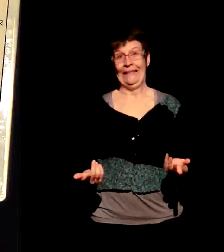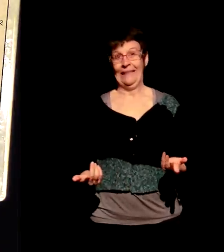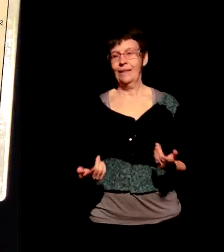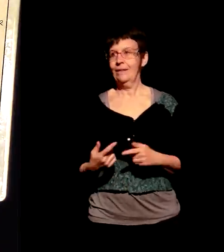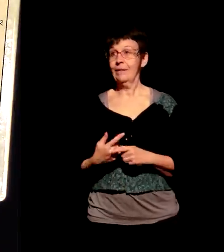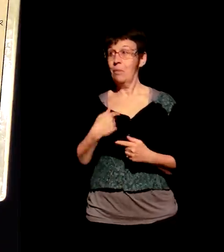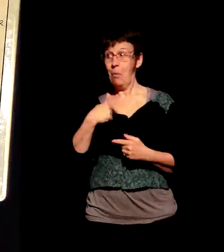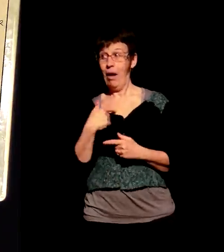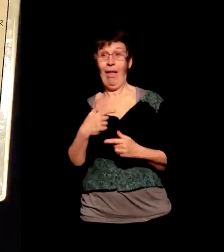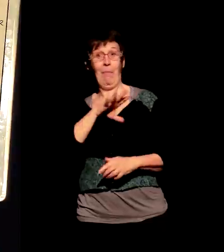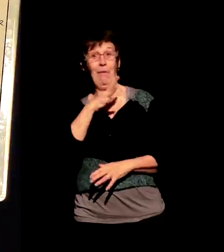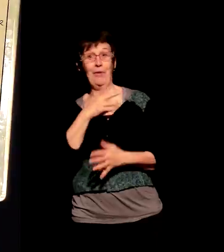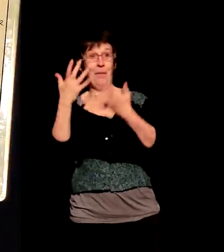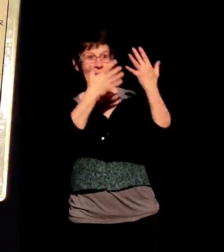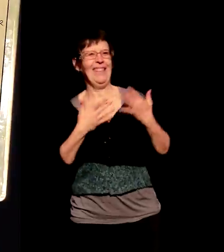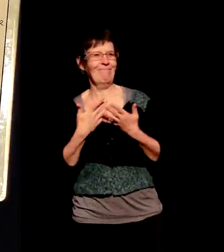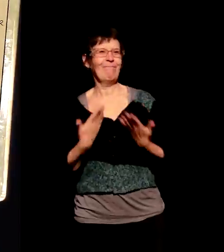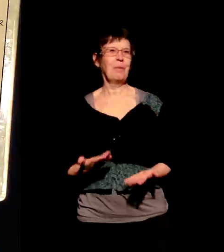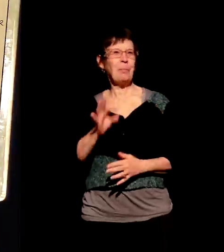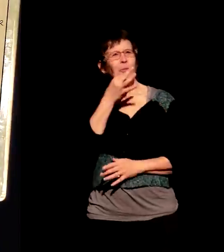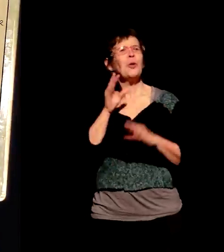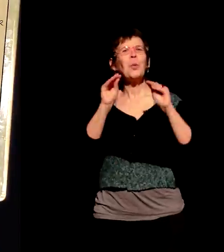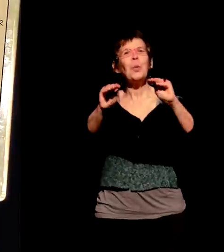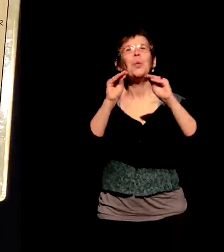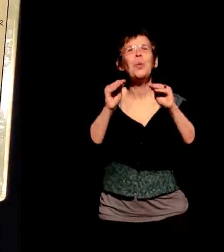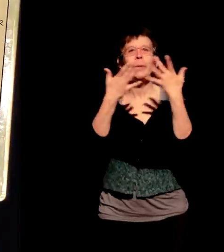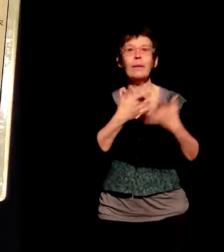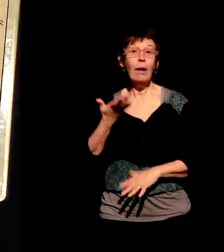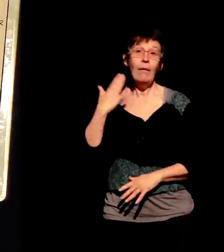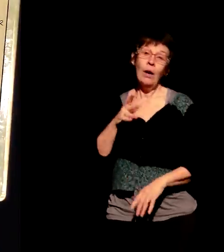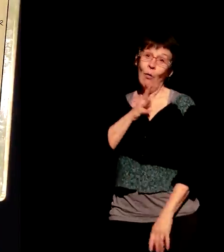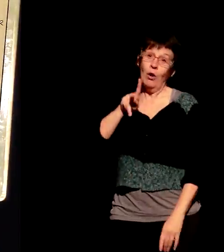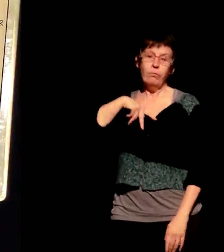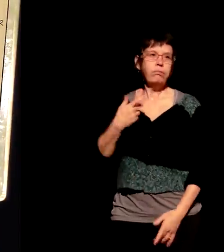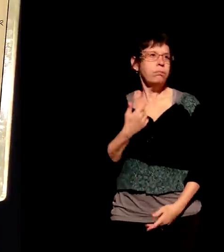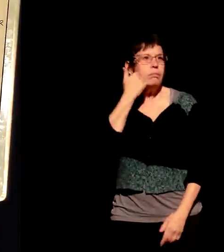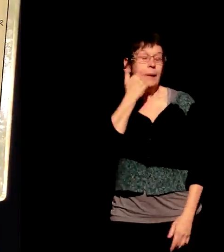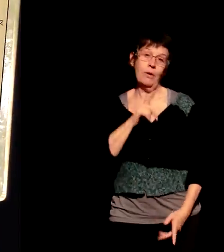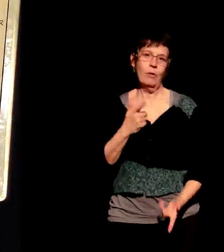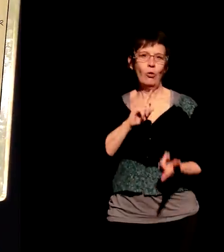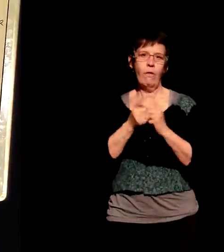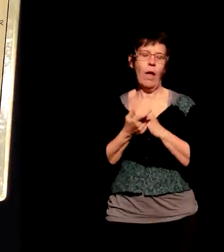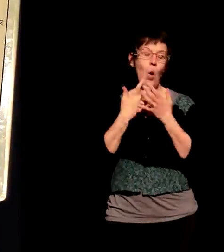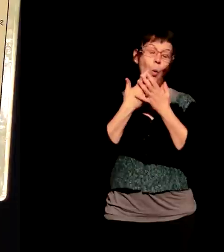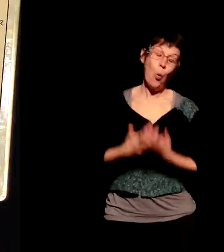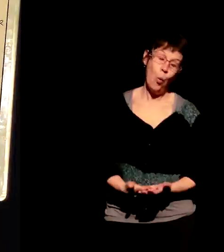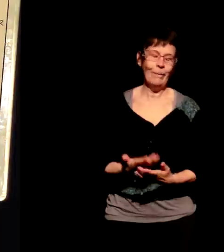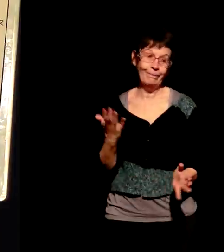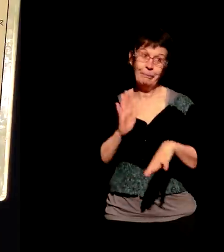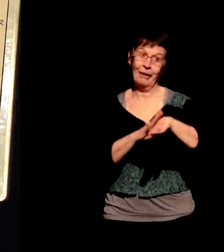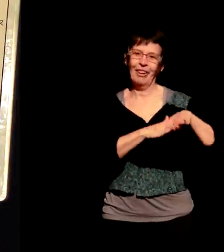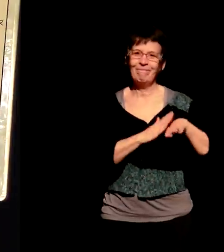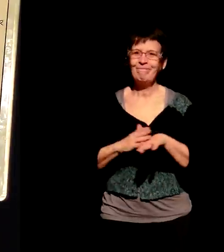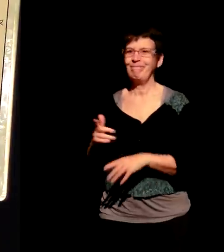Je suis prof de maths, on va faire un petit cours de maths, c'était déjà chiant là, ça va devenir carrément tournant. Petit cours de maths, on y va.